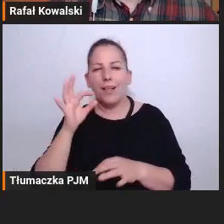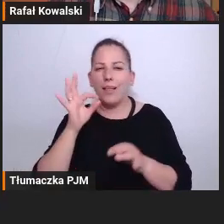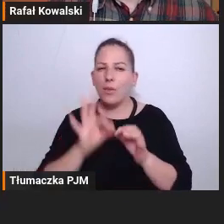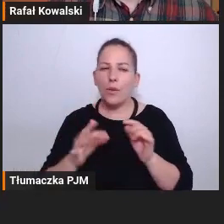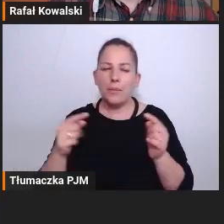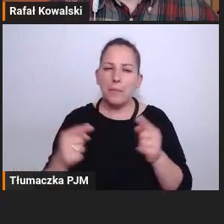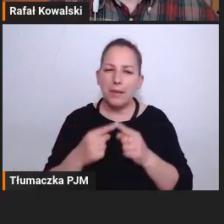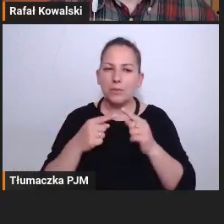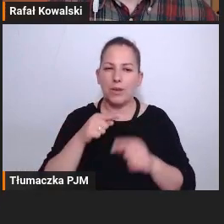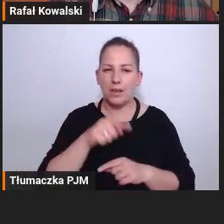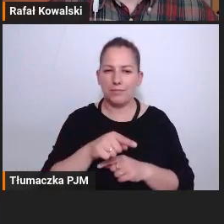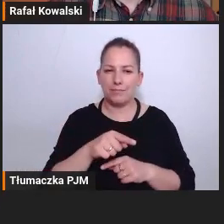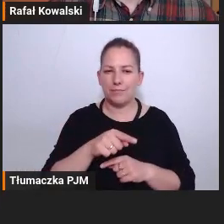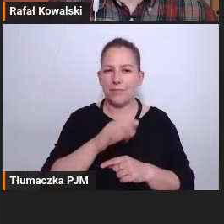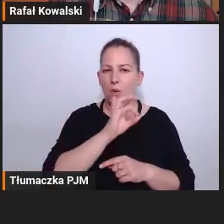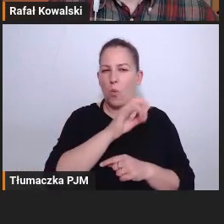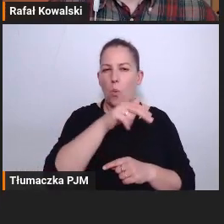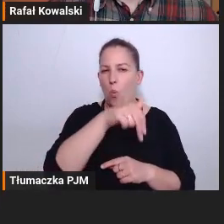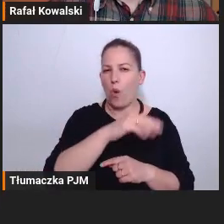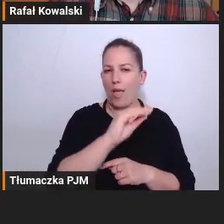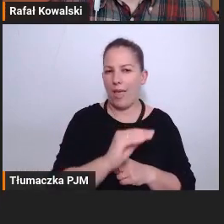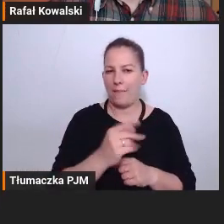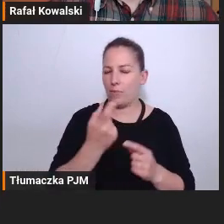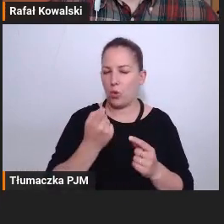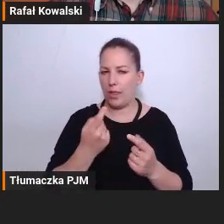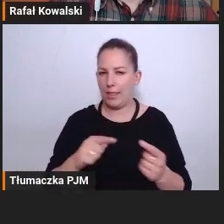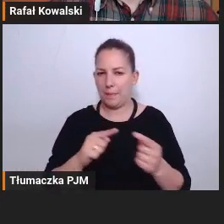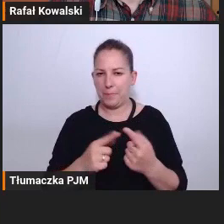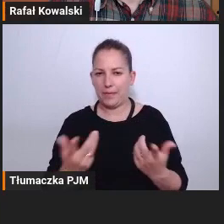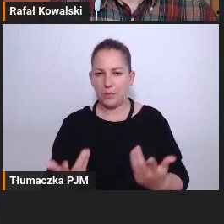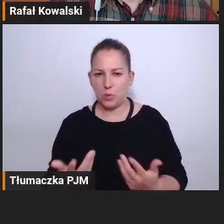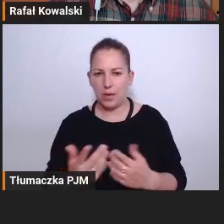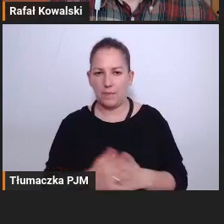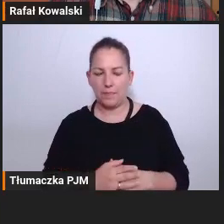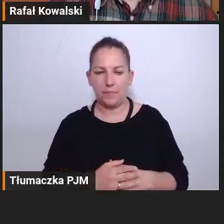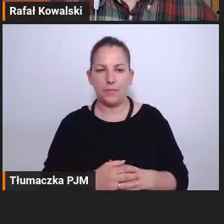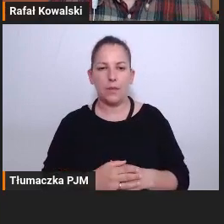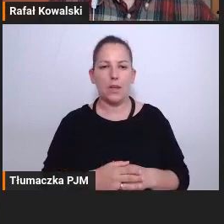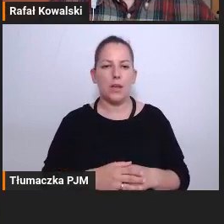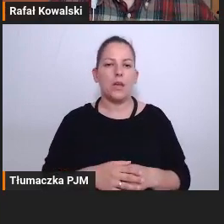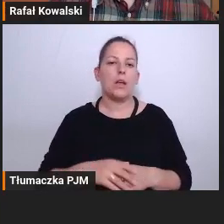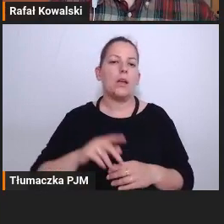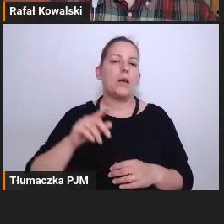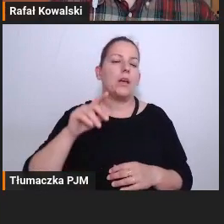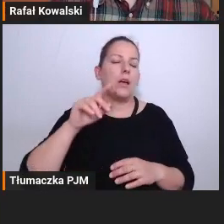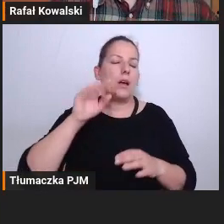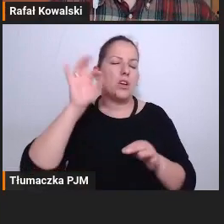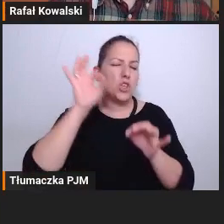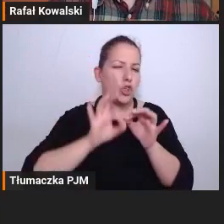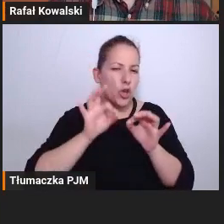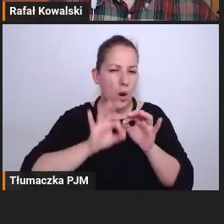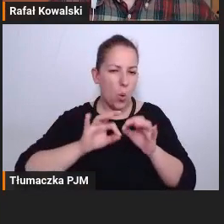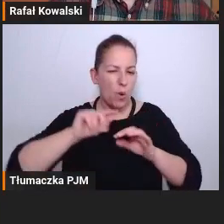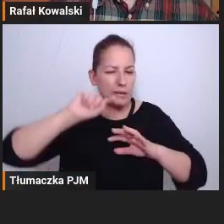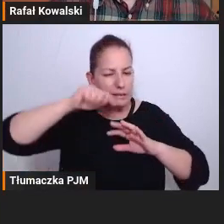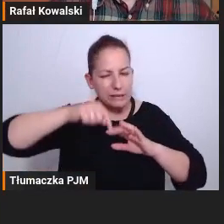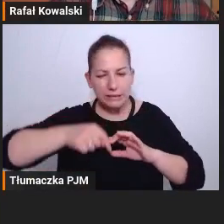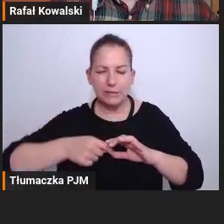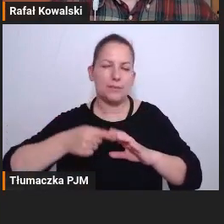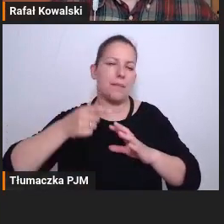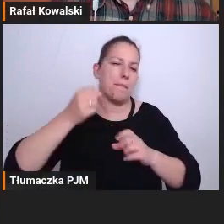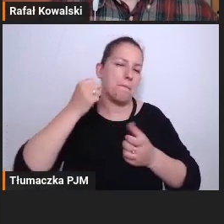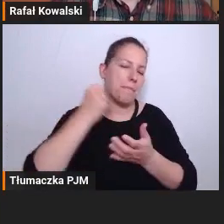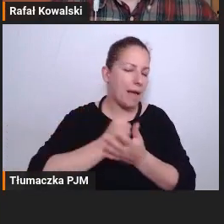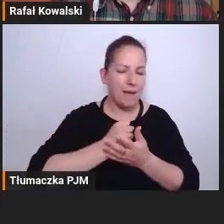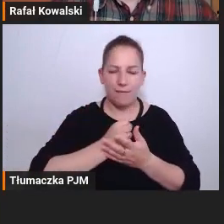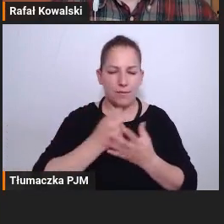w tym zakresie z orzecznictwem unijnym i tak naprawdę nie wchodząc w duże rozważania prawne,